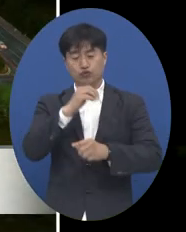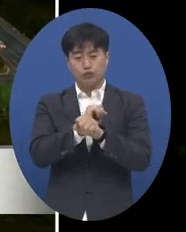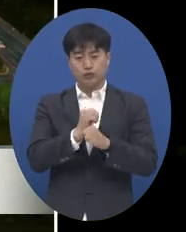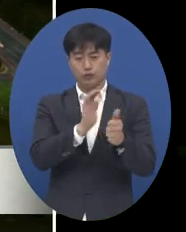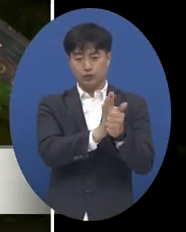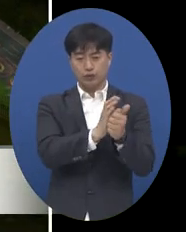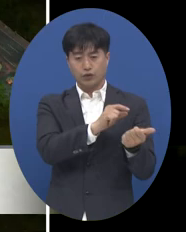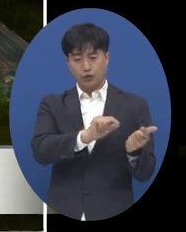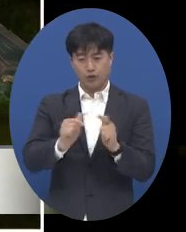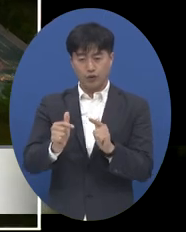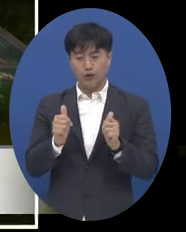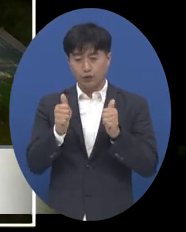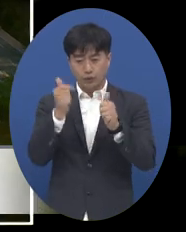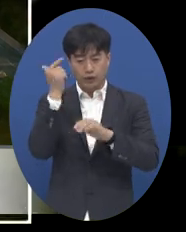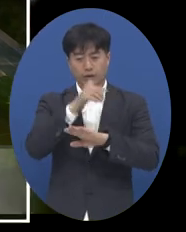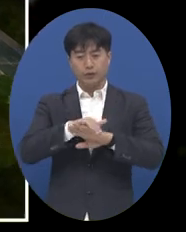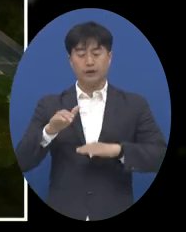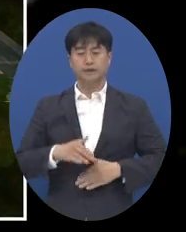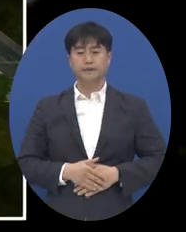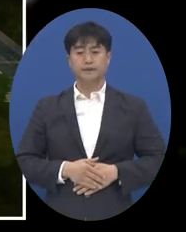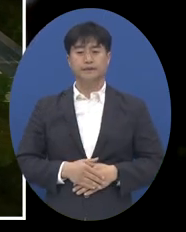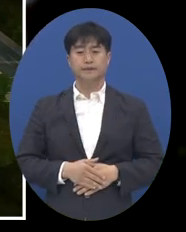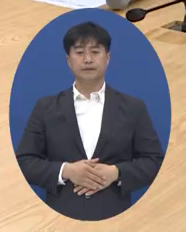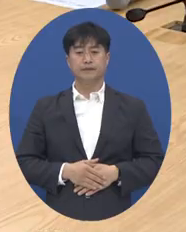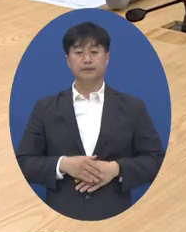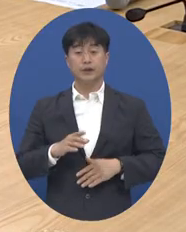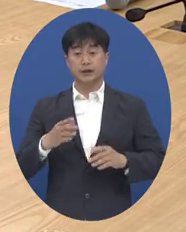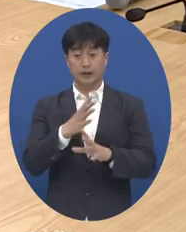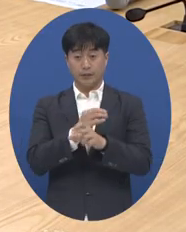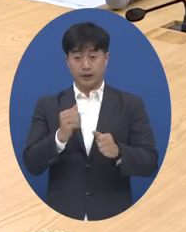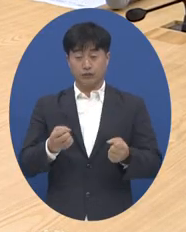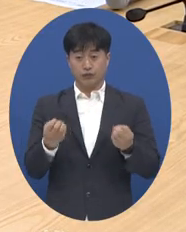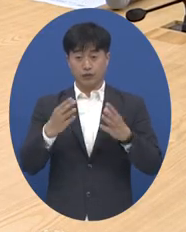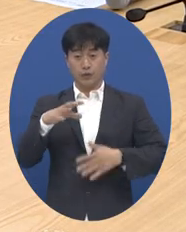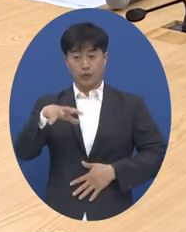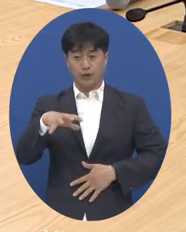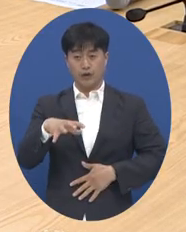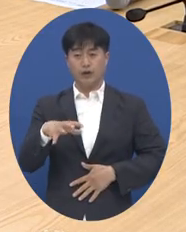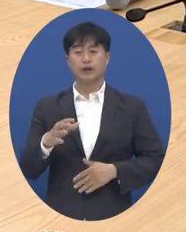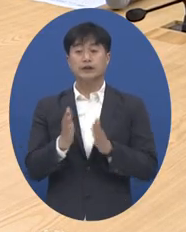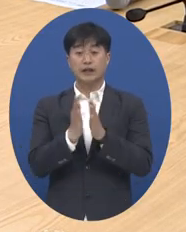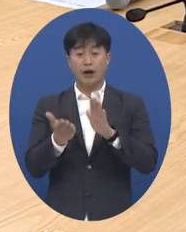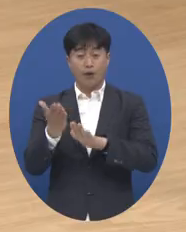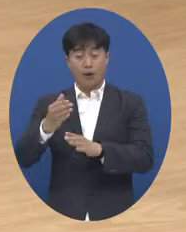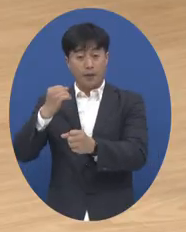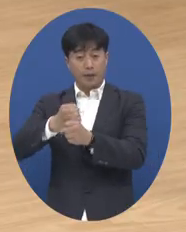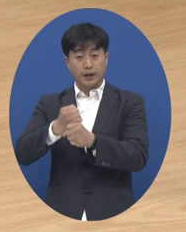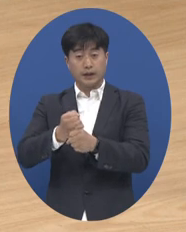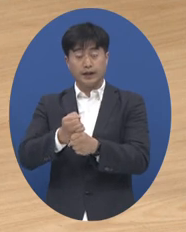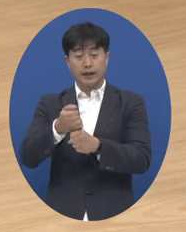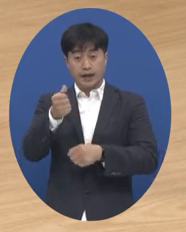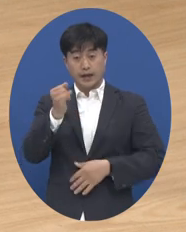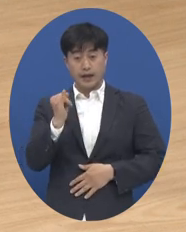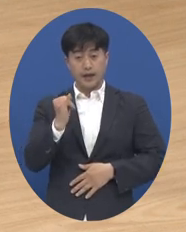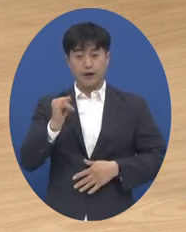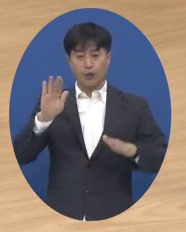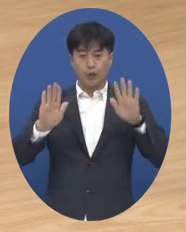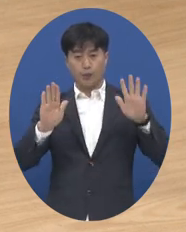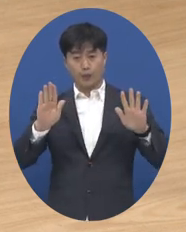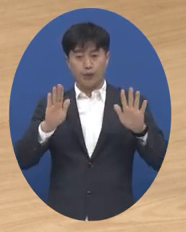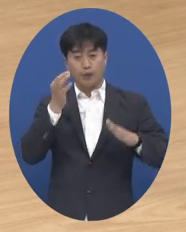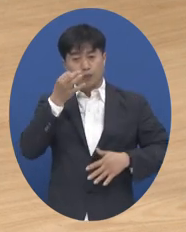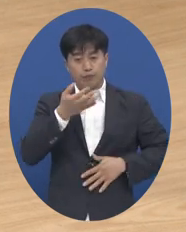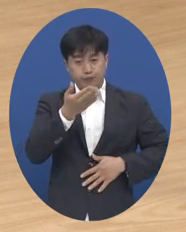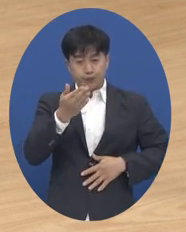다방면에 걸쳐 노력하기로 했습니다 이날 협약식에 선 경기 돈의 스타트업 에서 개발한 인공 지능 로봇도 선보여